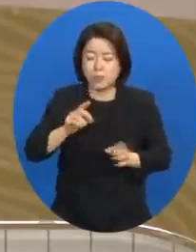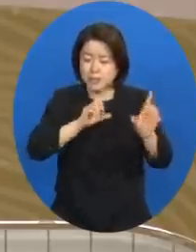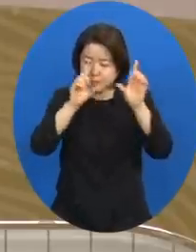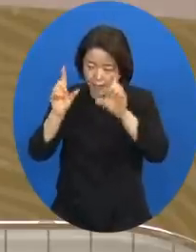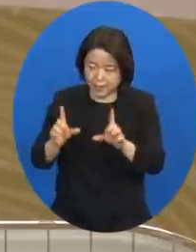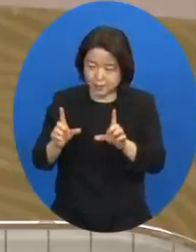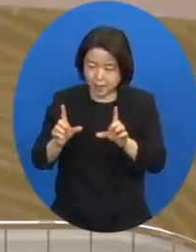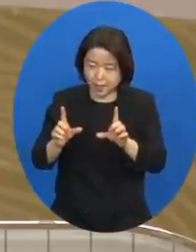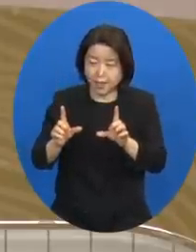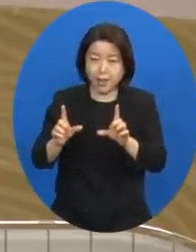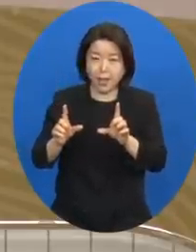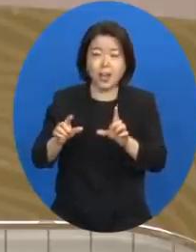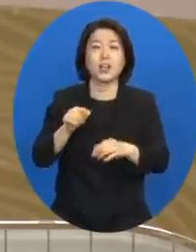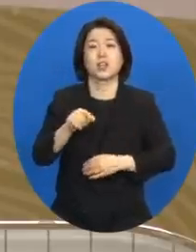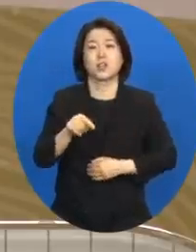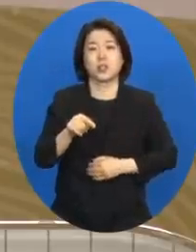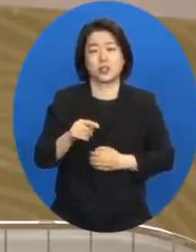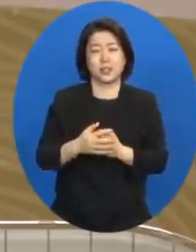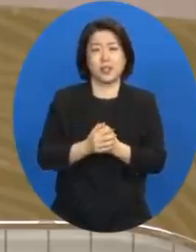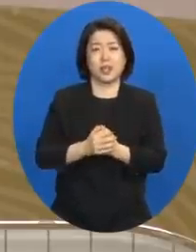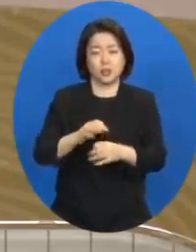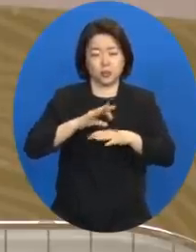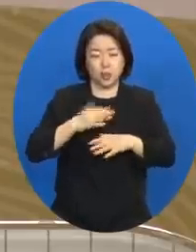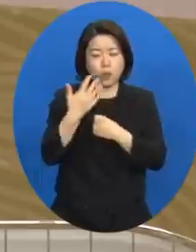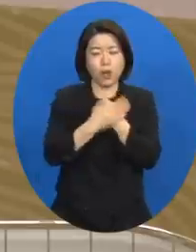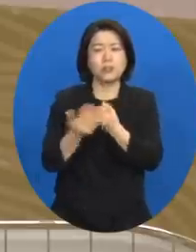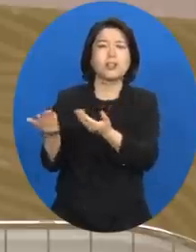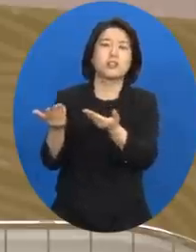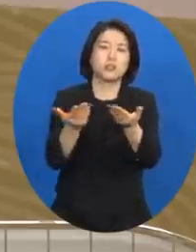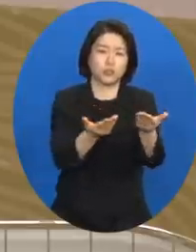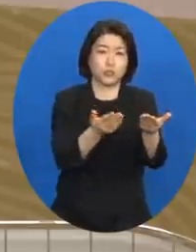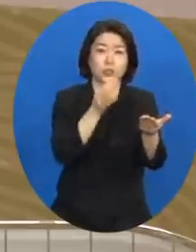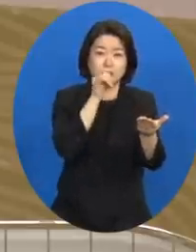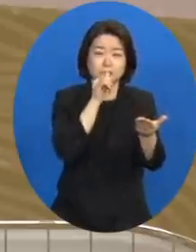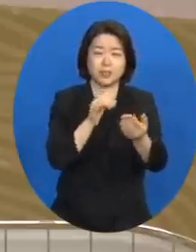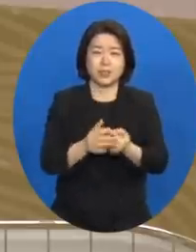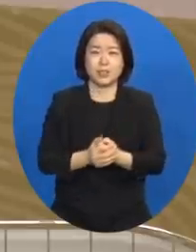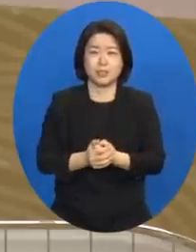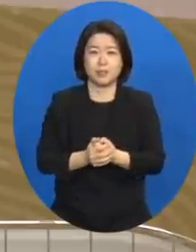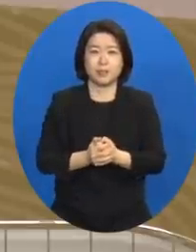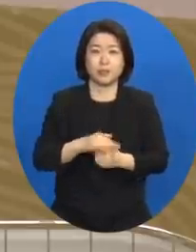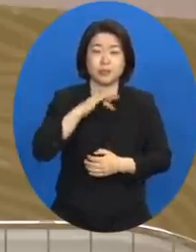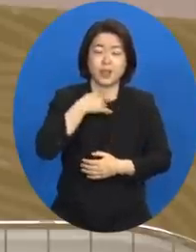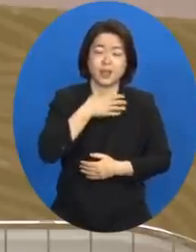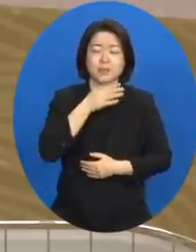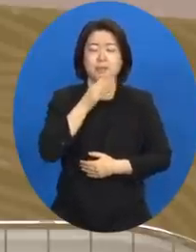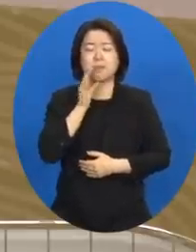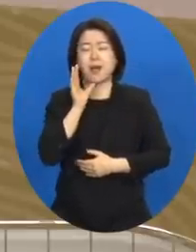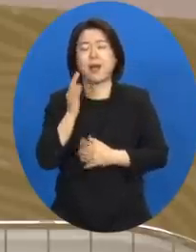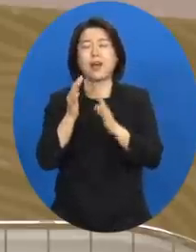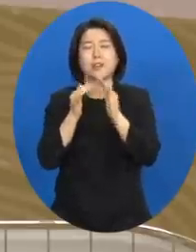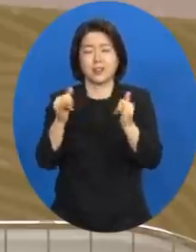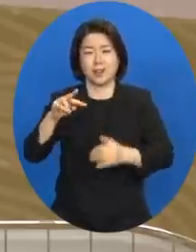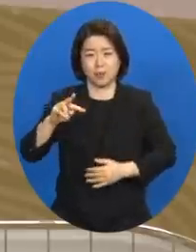하시는 놀라운 은혜를 주시고 계십니다. 연세가 많으신 분들도